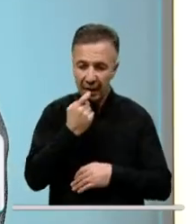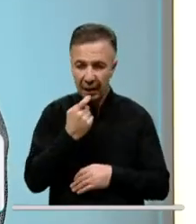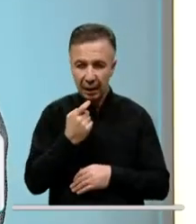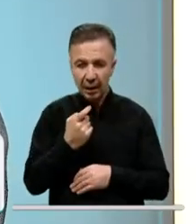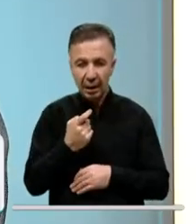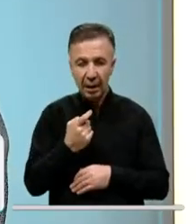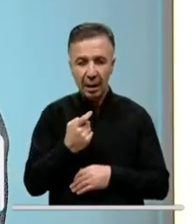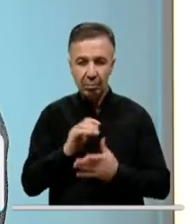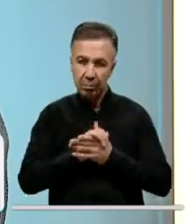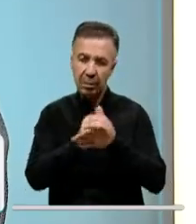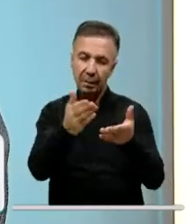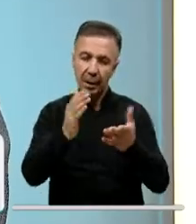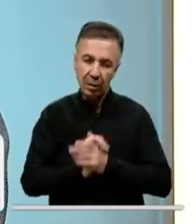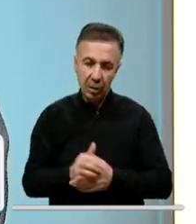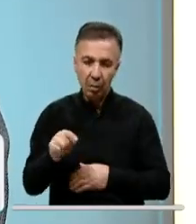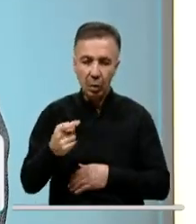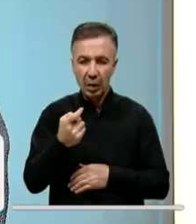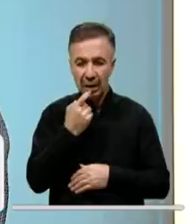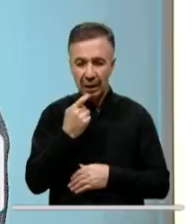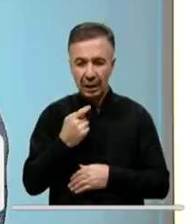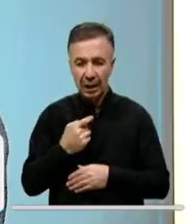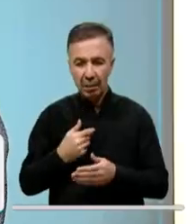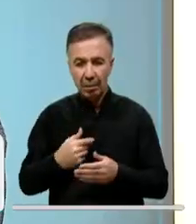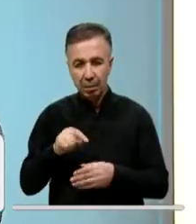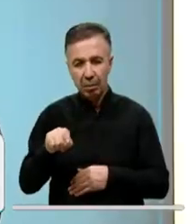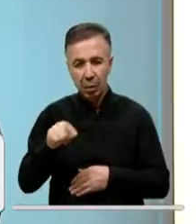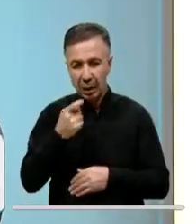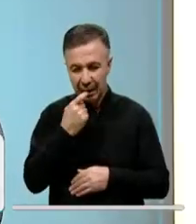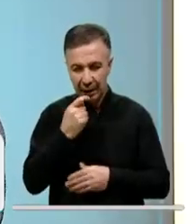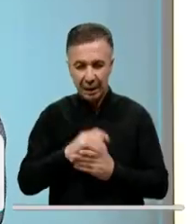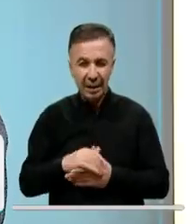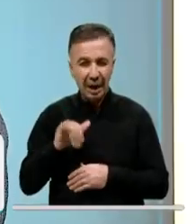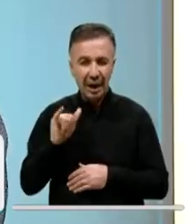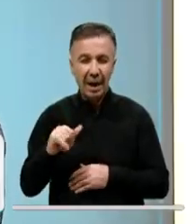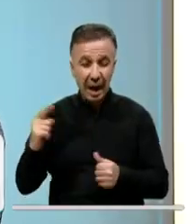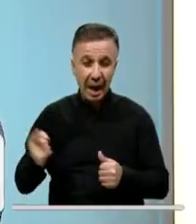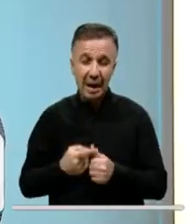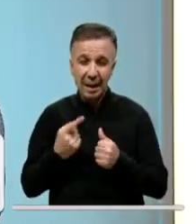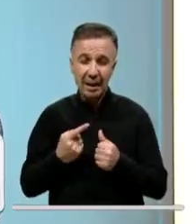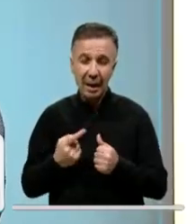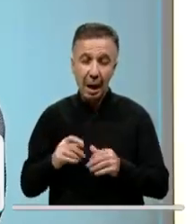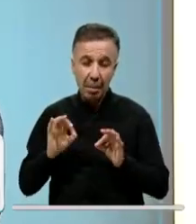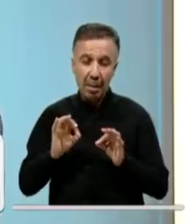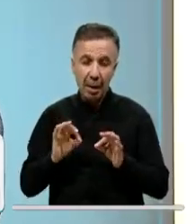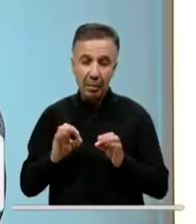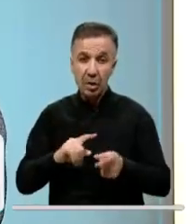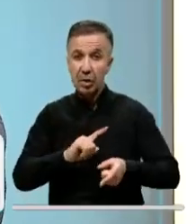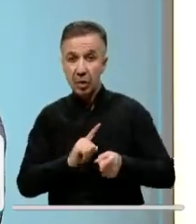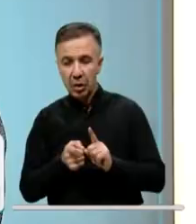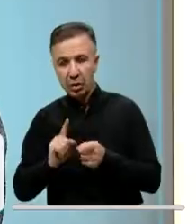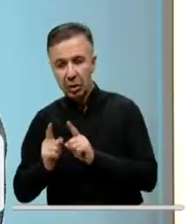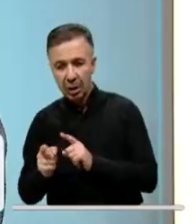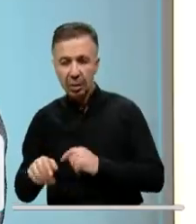ediliyor. Bütün evet. ülkelerce. Bu sene de, bu geçtiğimiz sene de en iyi organizasyon en iyi almıştık. Her açıdan, yalnız burası